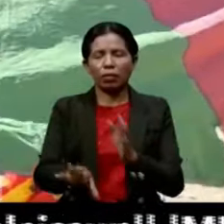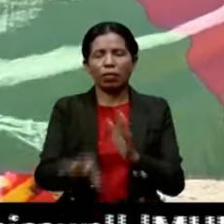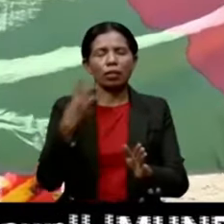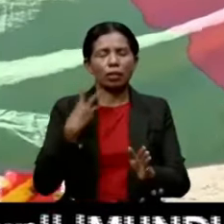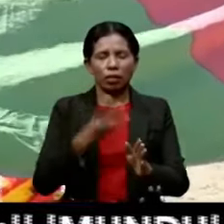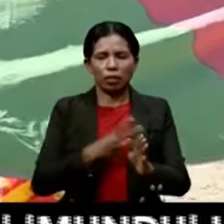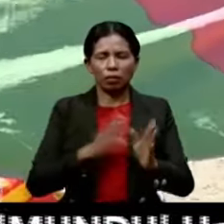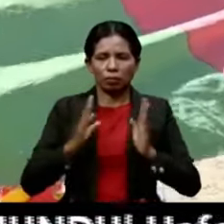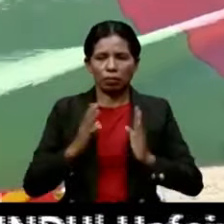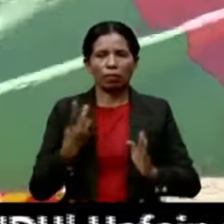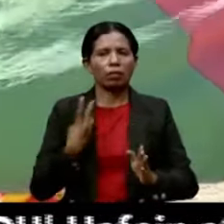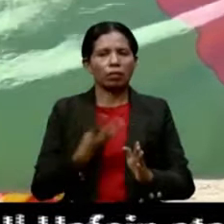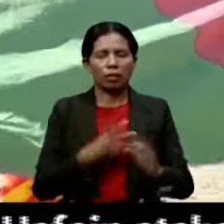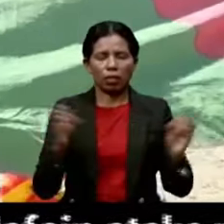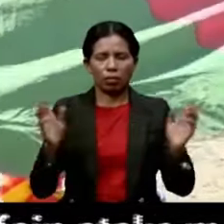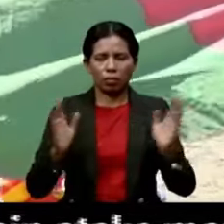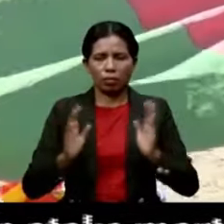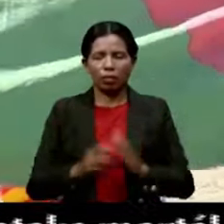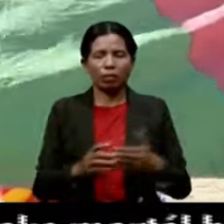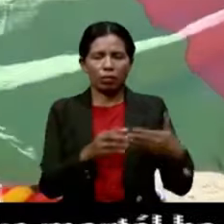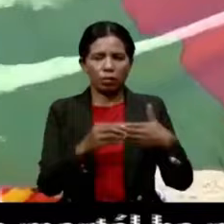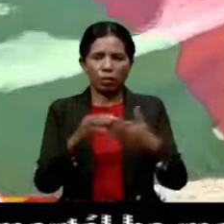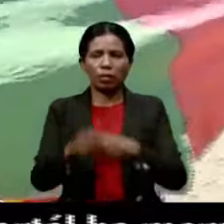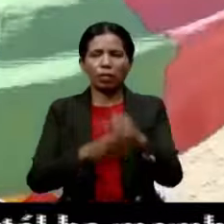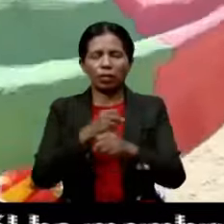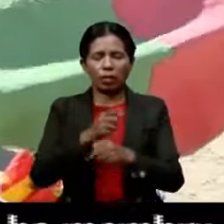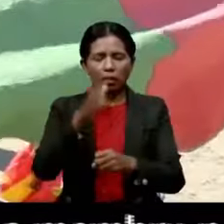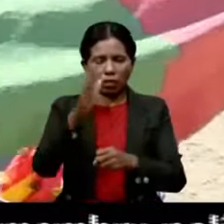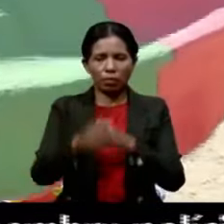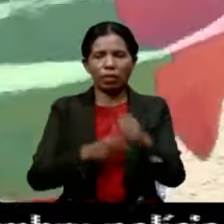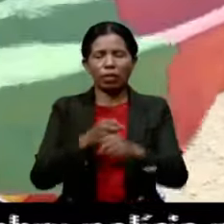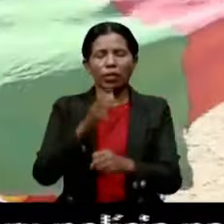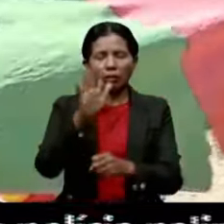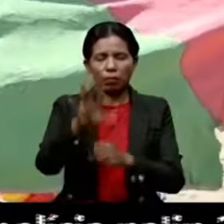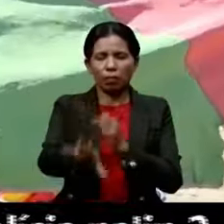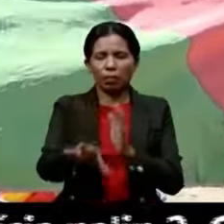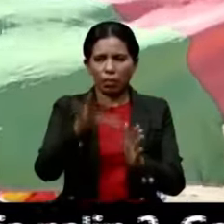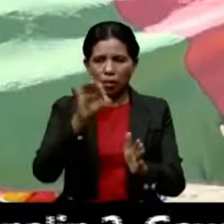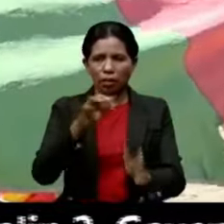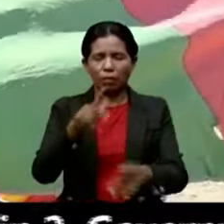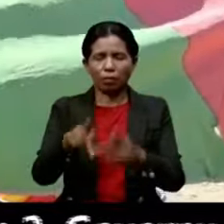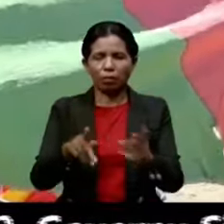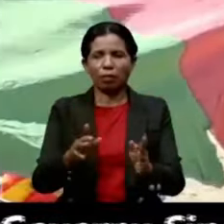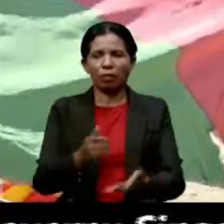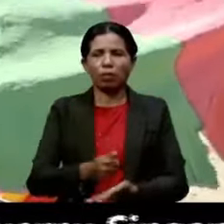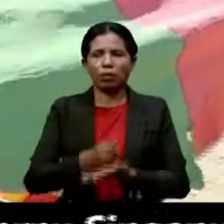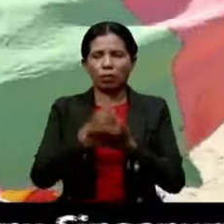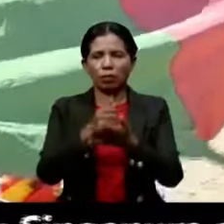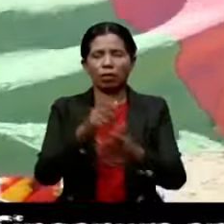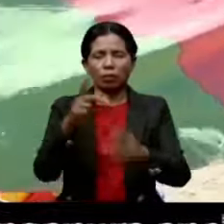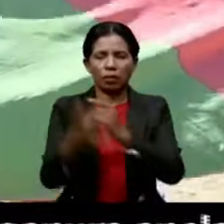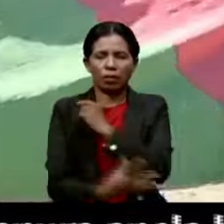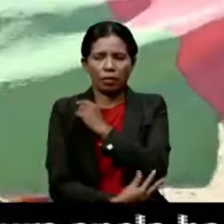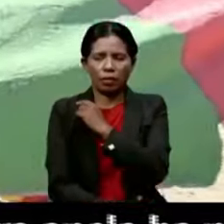la ya pobu ita la bot ida pobu mak tinali mai hili hili Imi bohot sir atong matang mabu kubu kibir laik sir